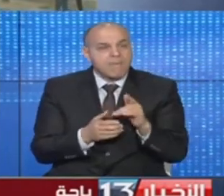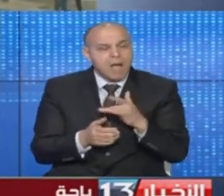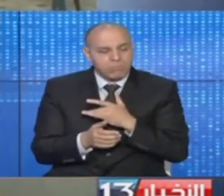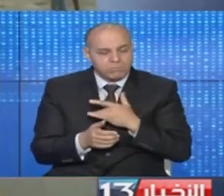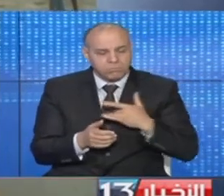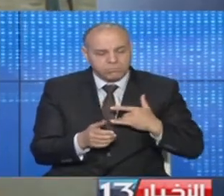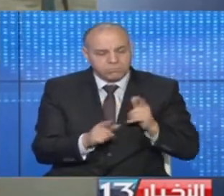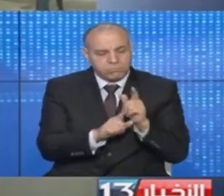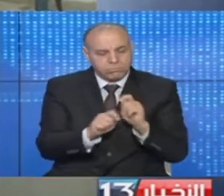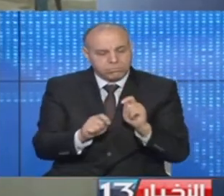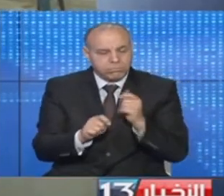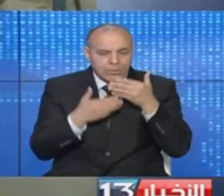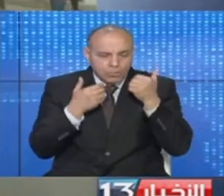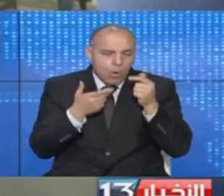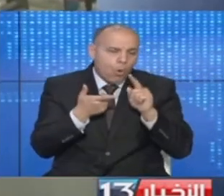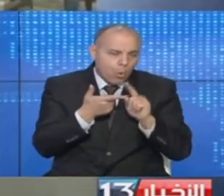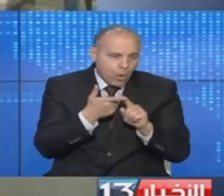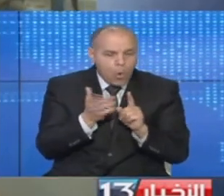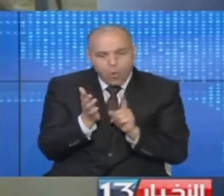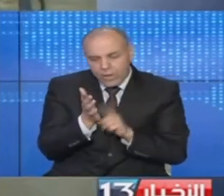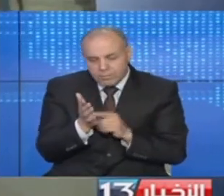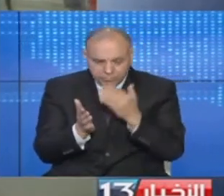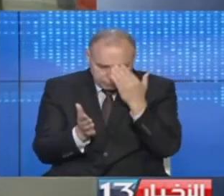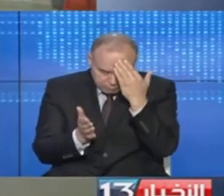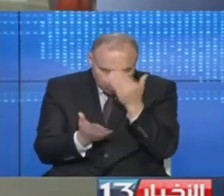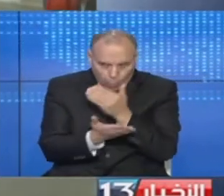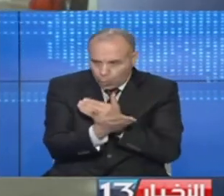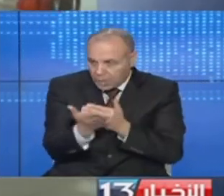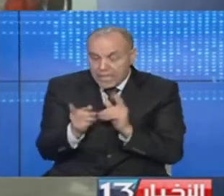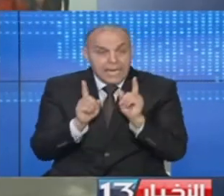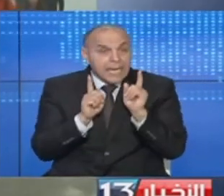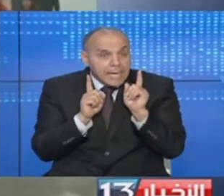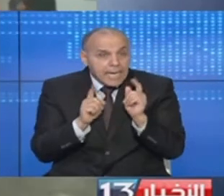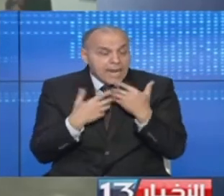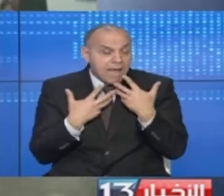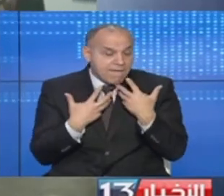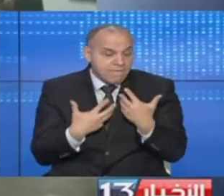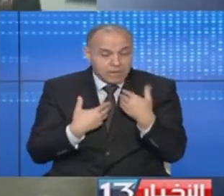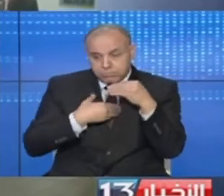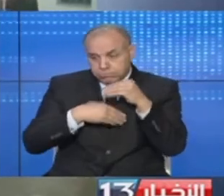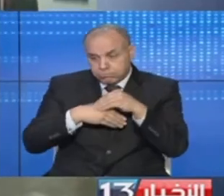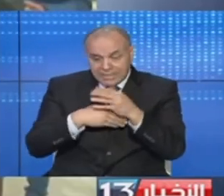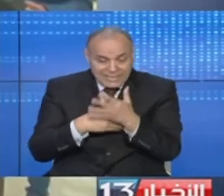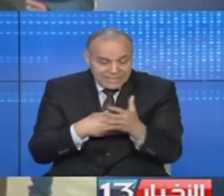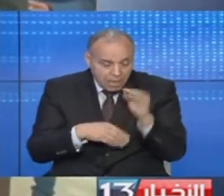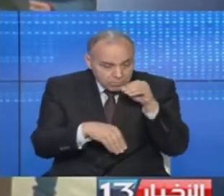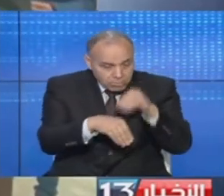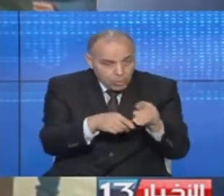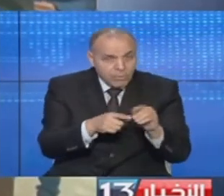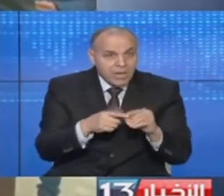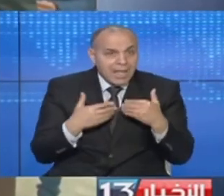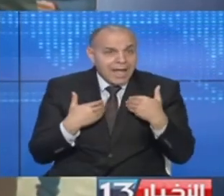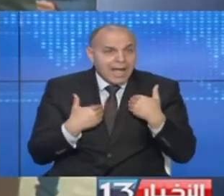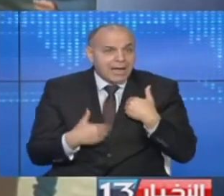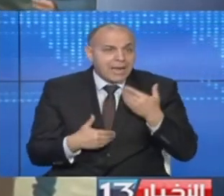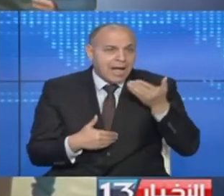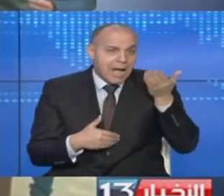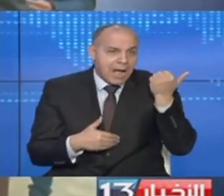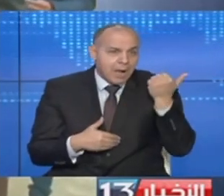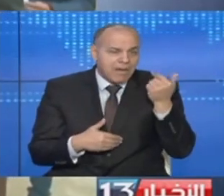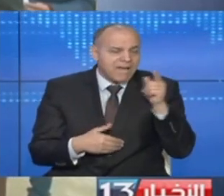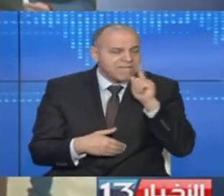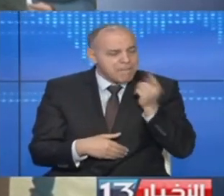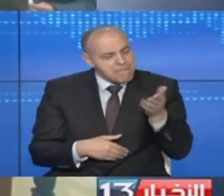صحي وقايمين بواجبهم يعطيهم الصحة، أما زاد نحبوا الوعي من التلميذ زاد. أما احنا من اللي صارت الكاشفة